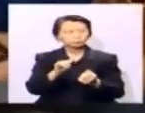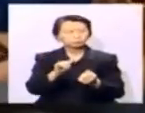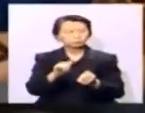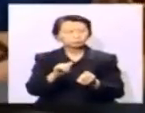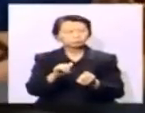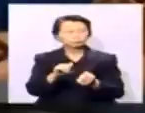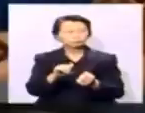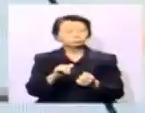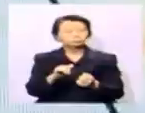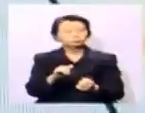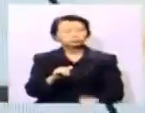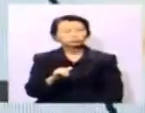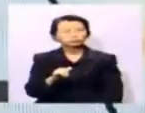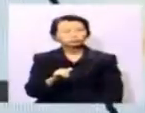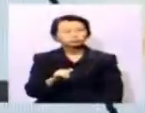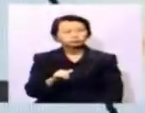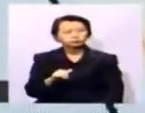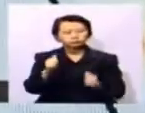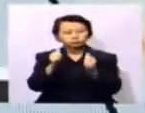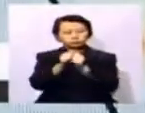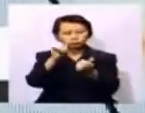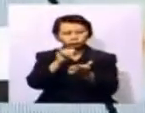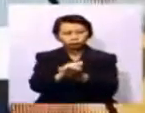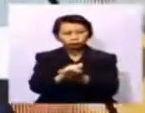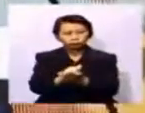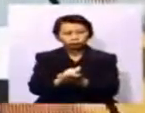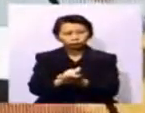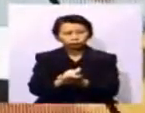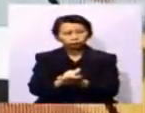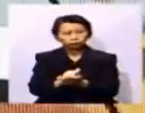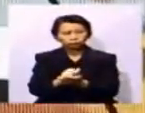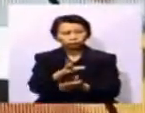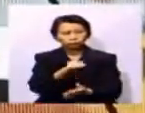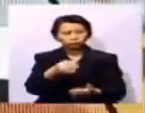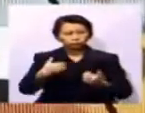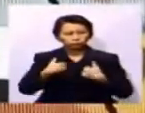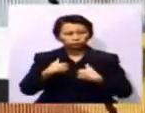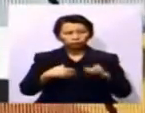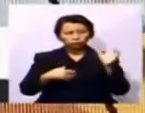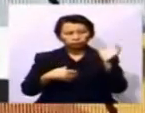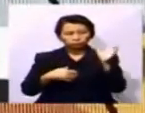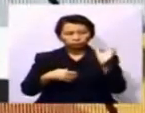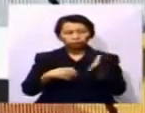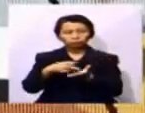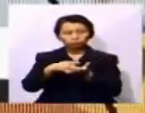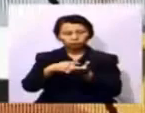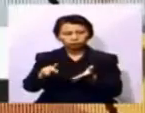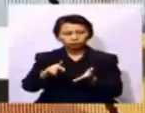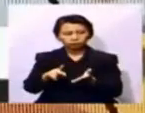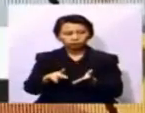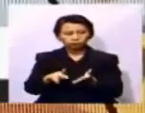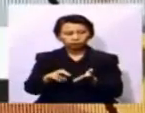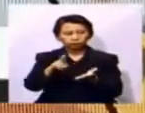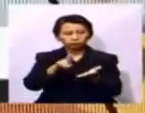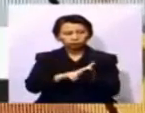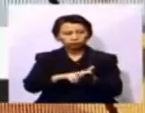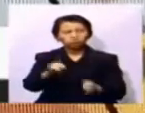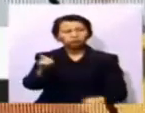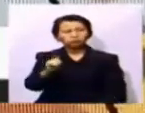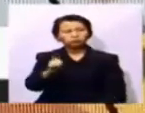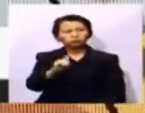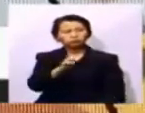Pay. Kini itu uang cuma menggunakan telepon. Bayar pun pakai telepon. Mana